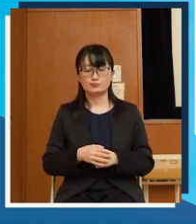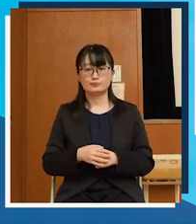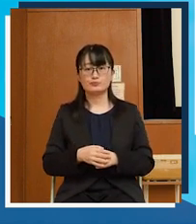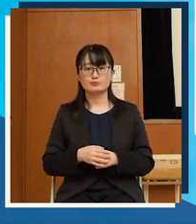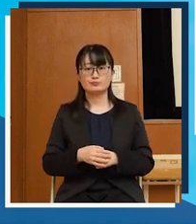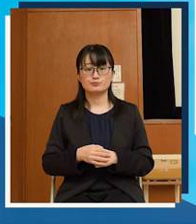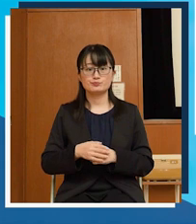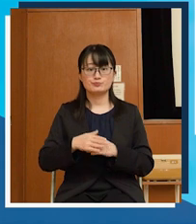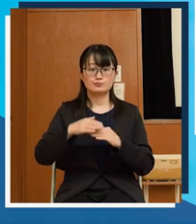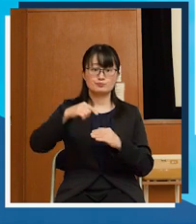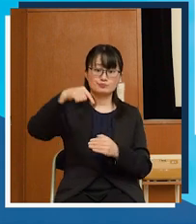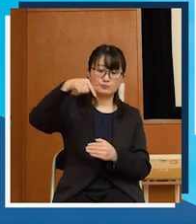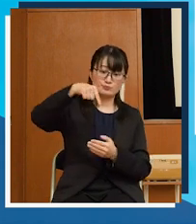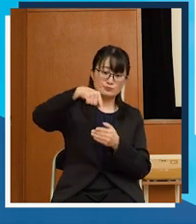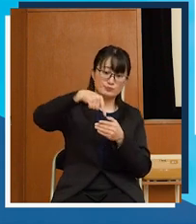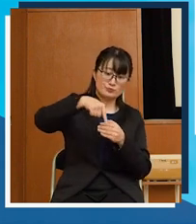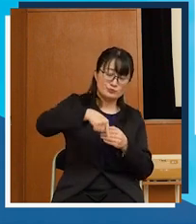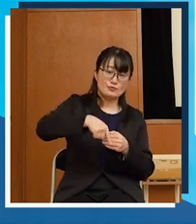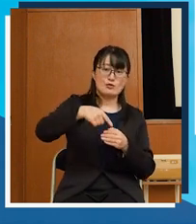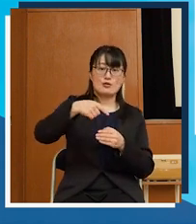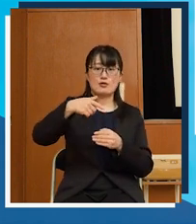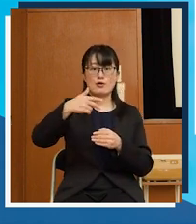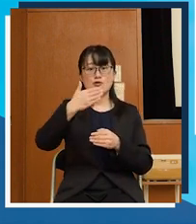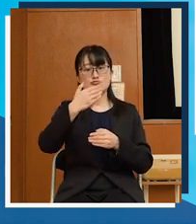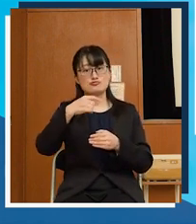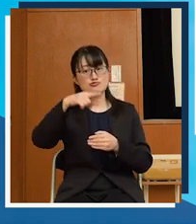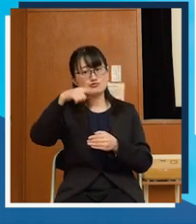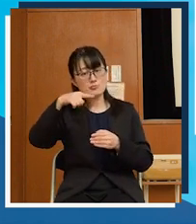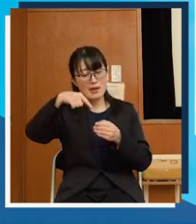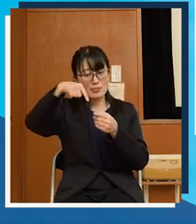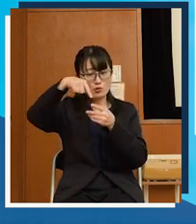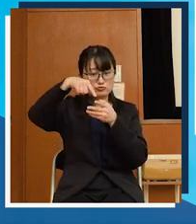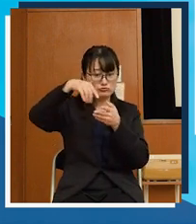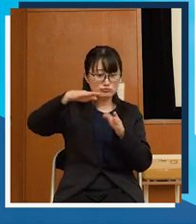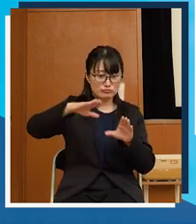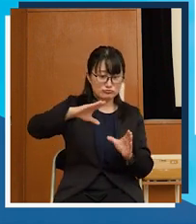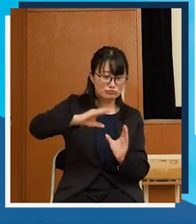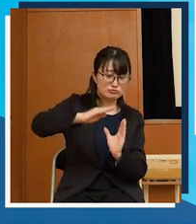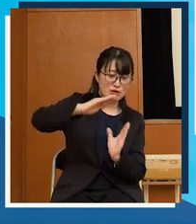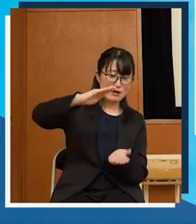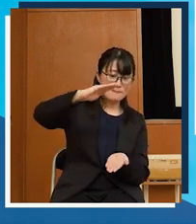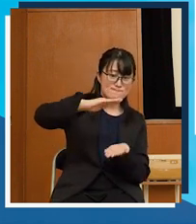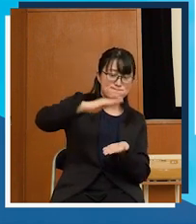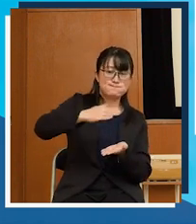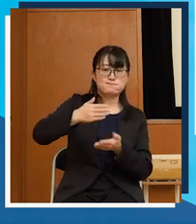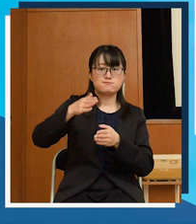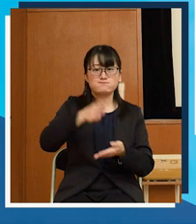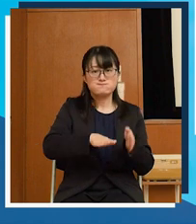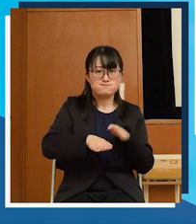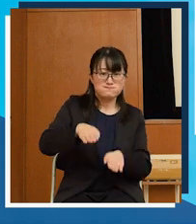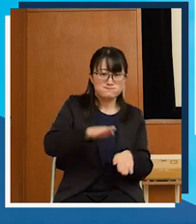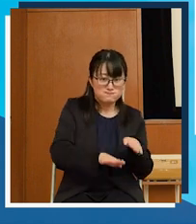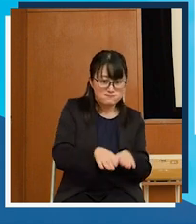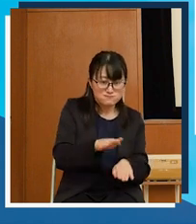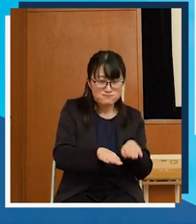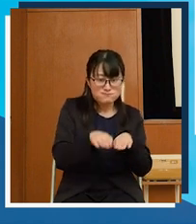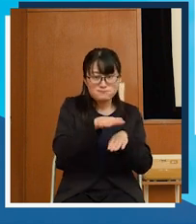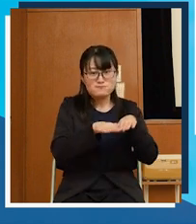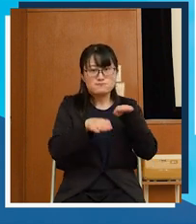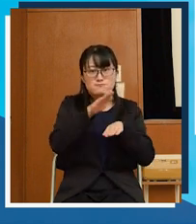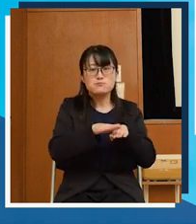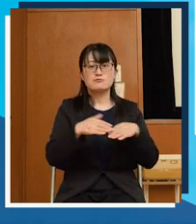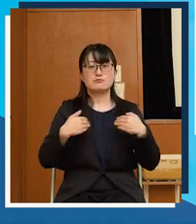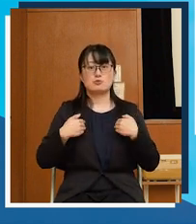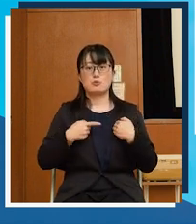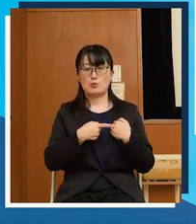90mにまで達ししますそしてこの地盤改良に伴い実は地盤が最大今の盤